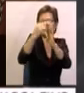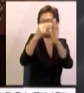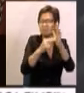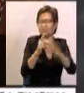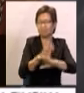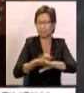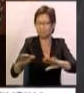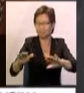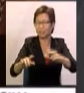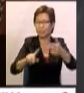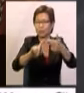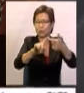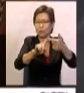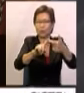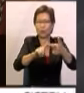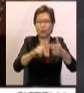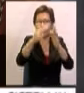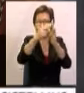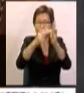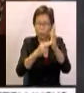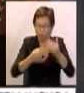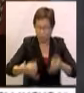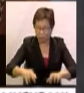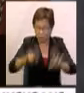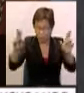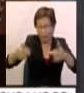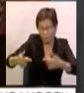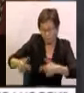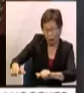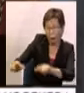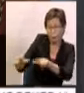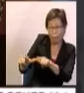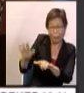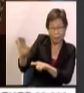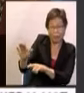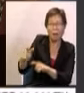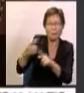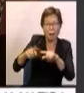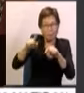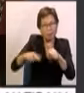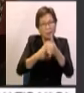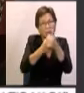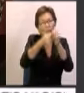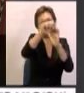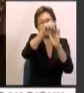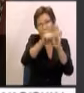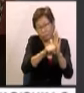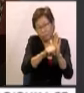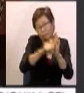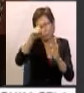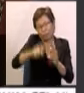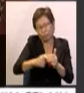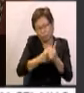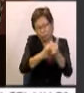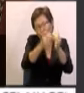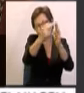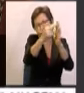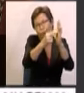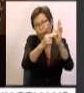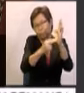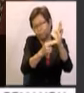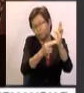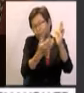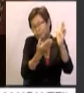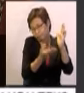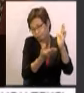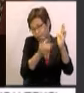kedua, yang mendahului raya pun walaupun dia memberi kebenaran, dia akan menggunakan syarat-syarat tertentu. Mereka juga perlu patuh kepada syarat-syarat